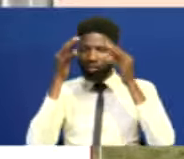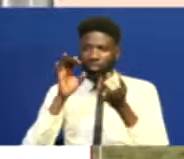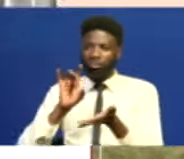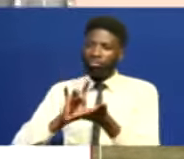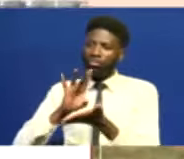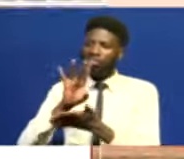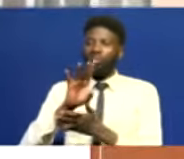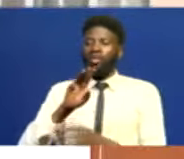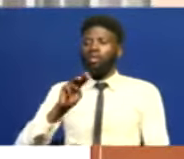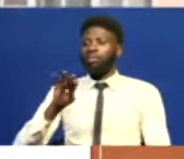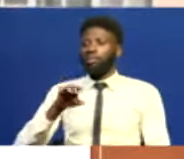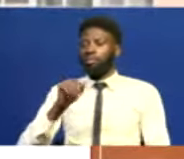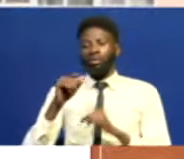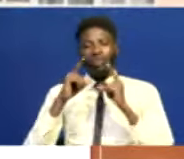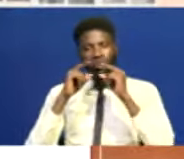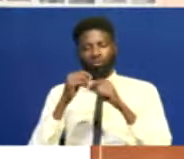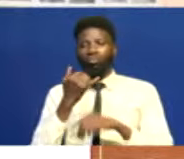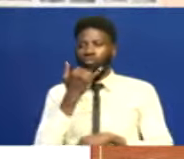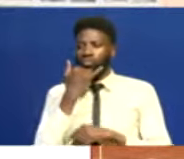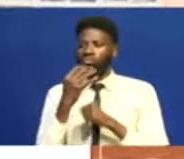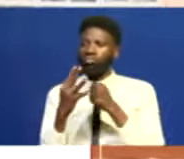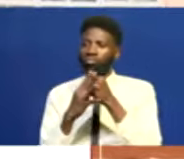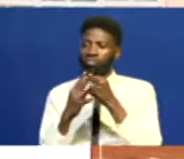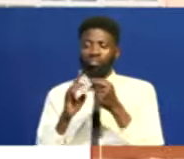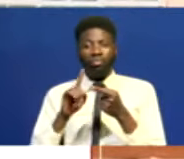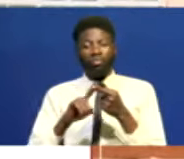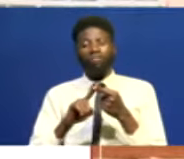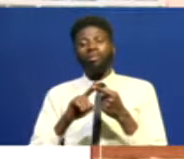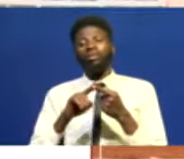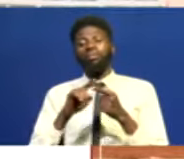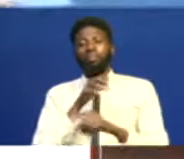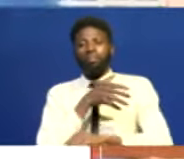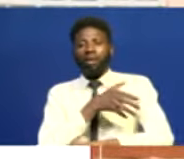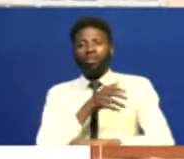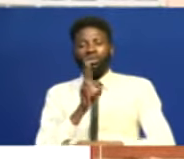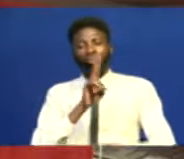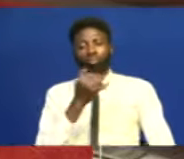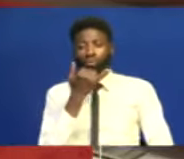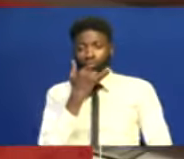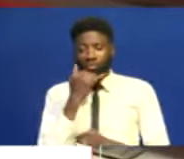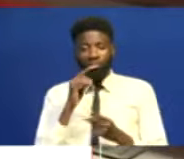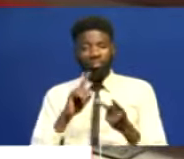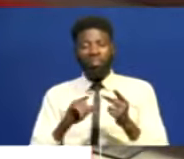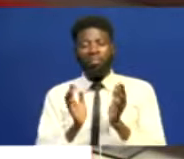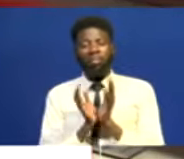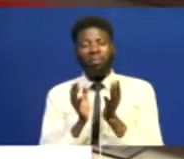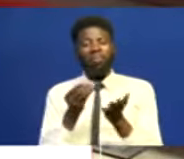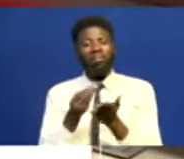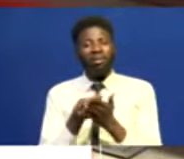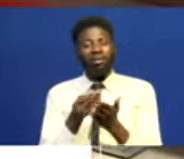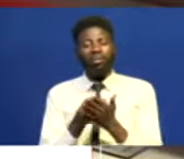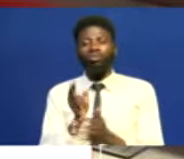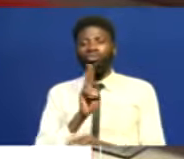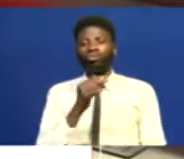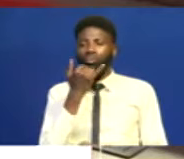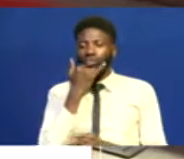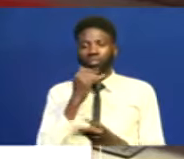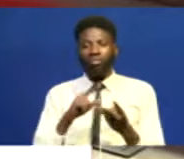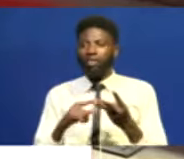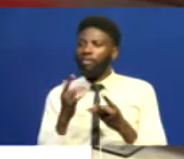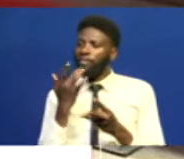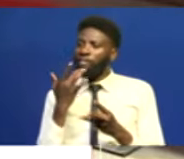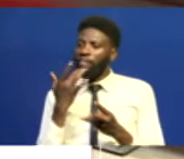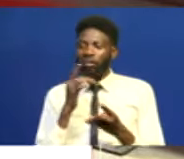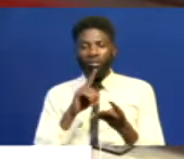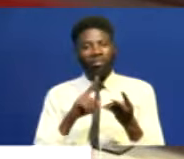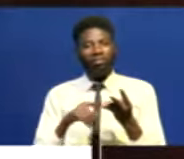hiyo wanamshutumu kwa makosa 9 ya utumizi mbaya wa mamlaka, yakiwemo matumizi mabaya ya pesa za umma, mapendeleo, kuajiri wafanyikazi